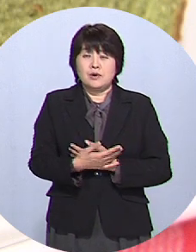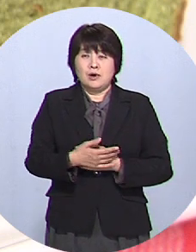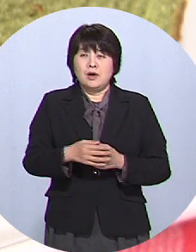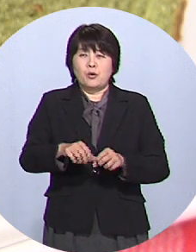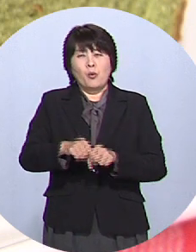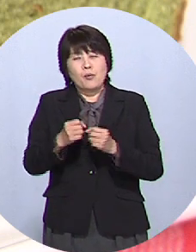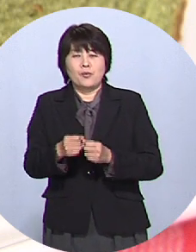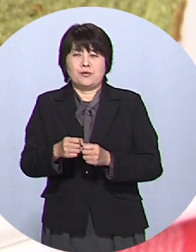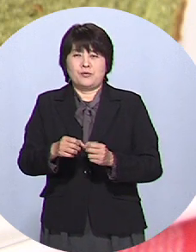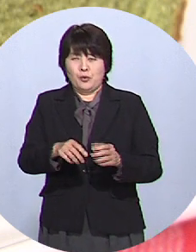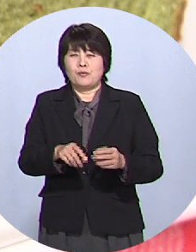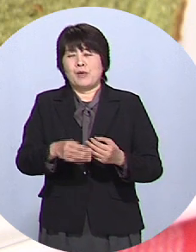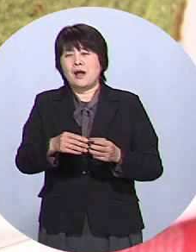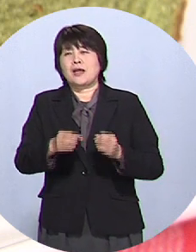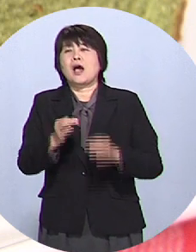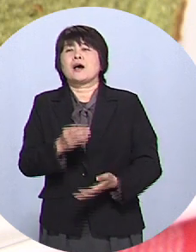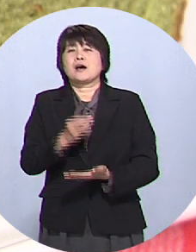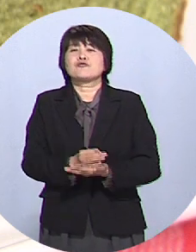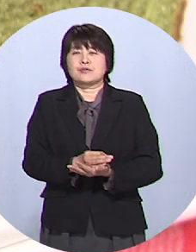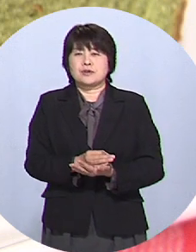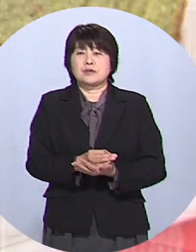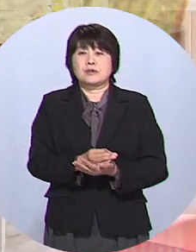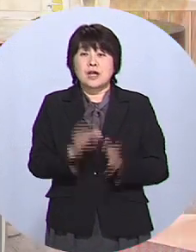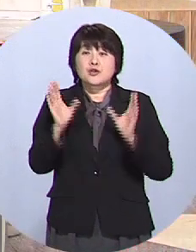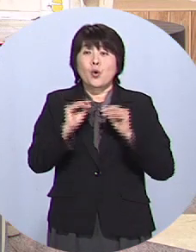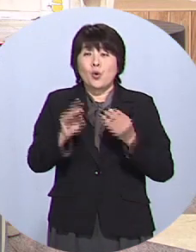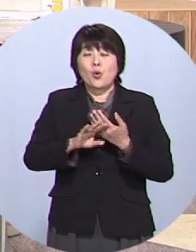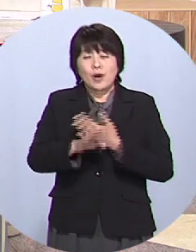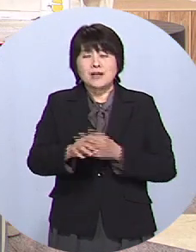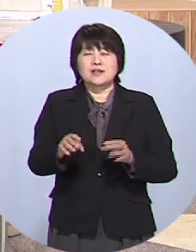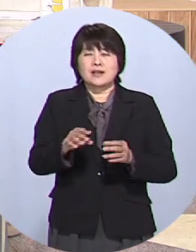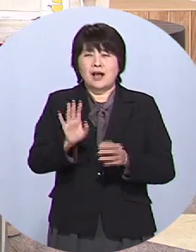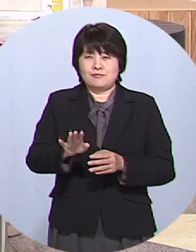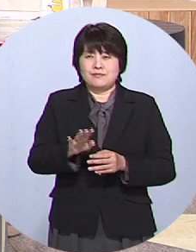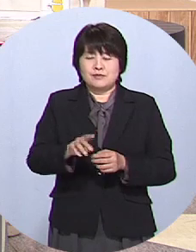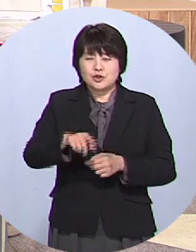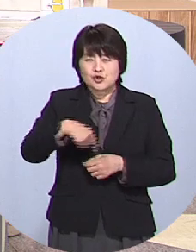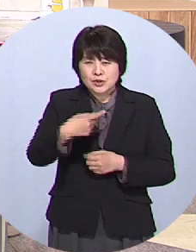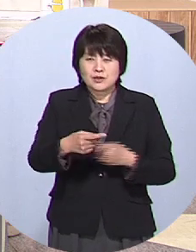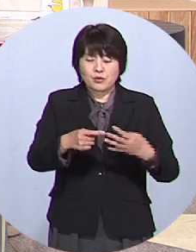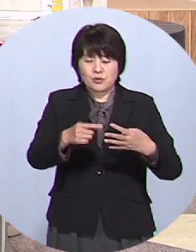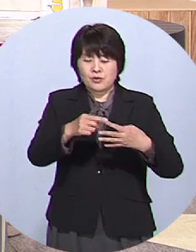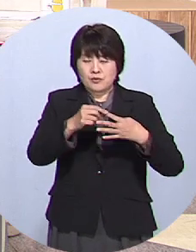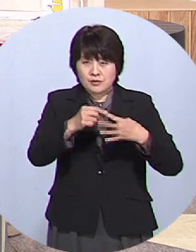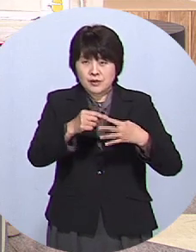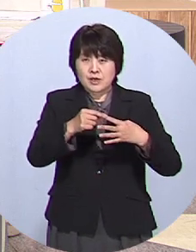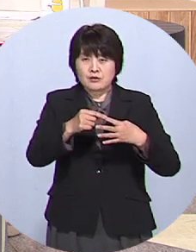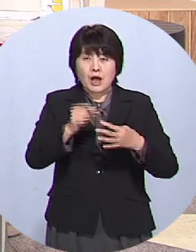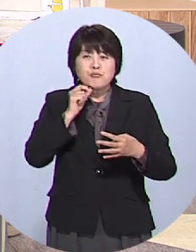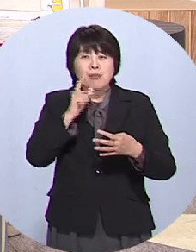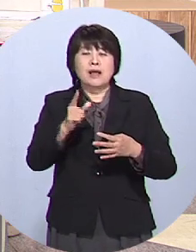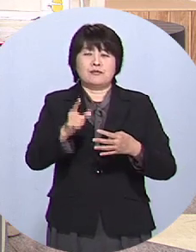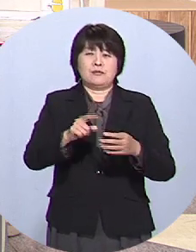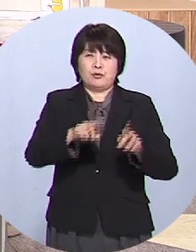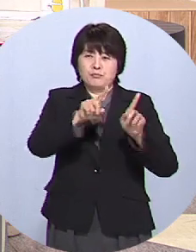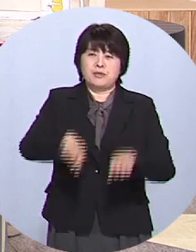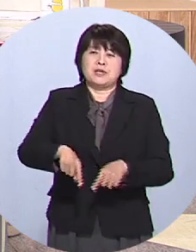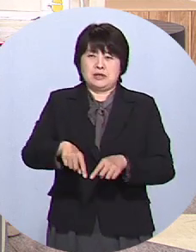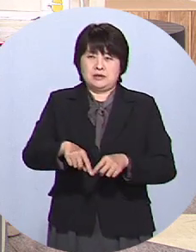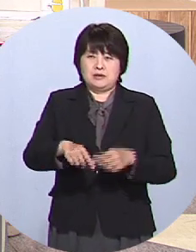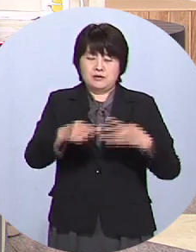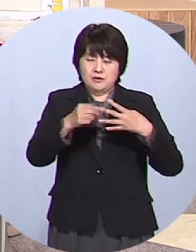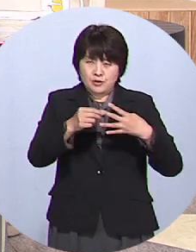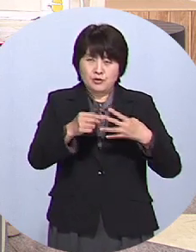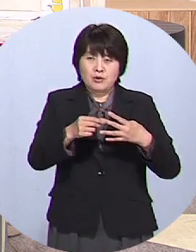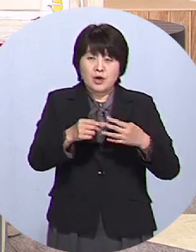です。 おー、いいな。 この花園フォレストのお得情報他にもありまして、はい、月の第1水曜日がパンの特売日、うん、それから第2水曜日が